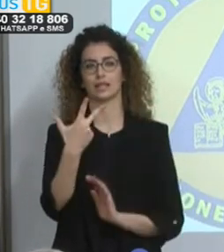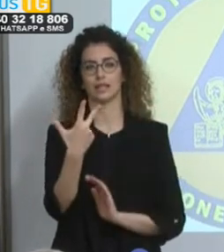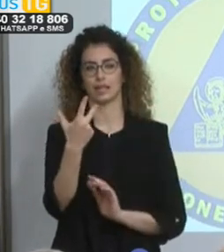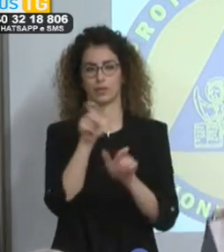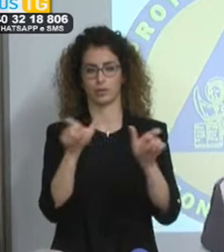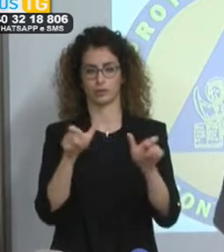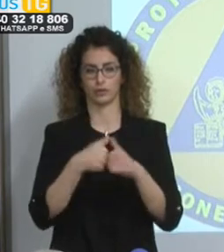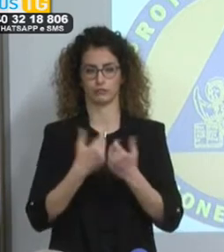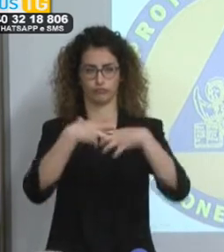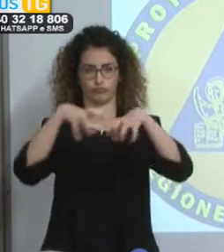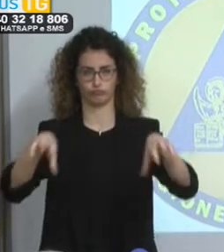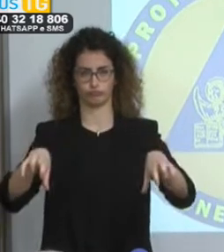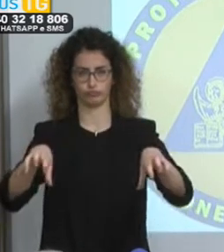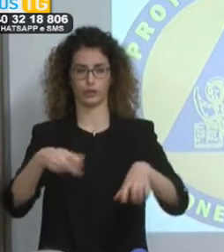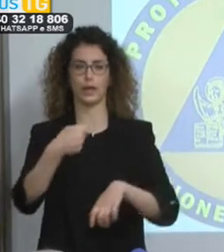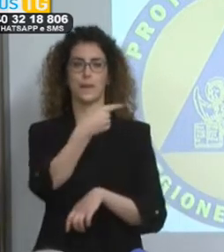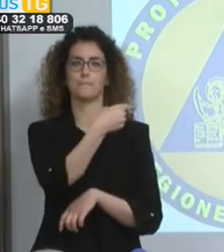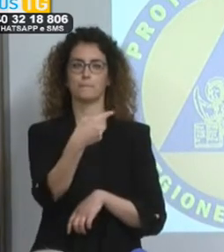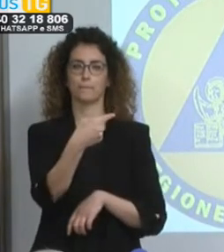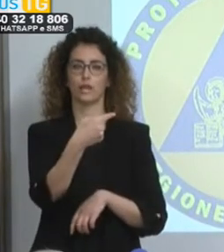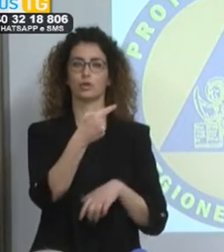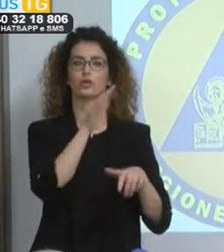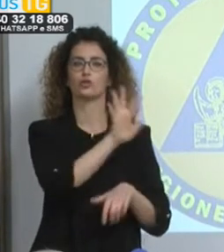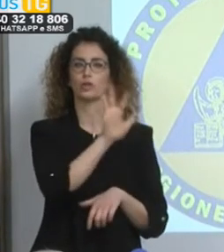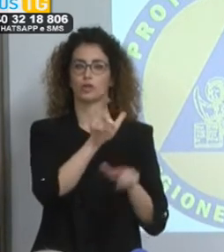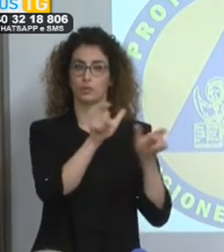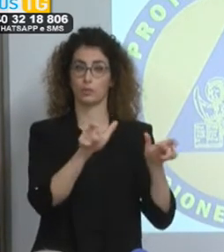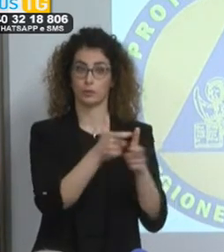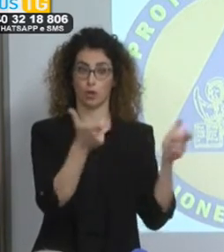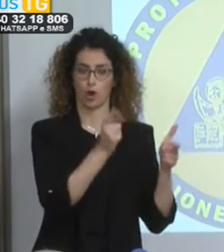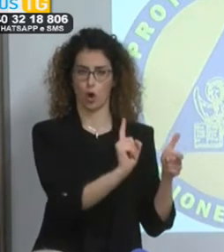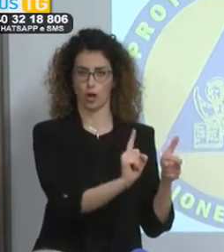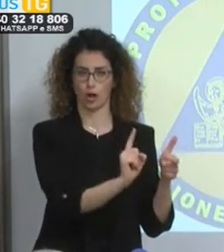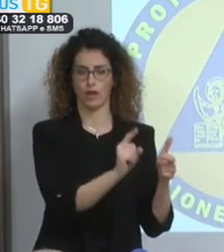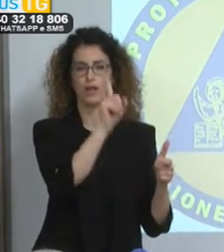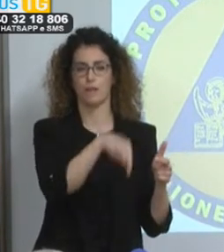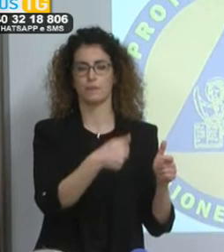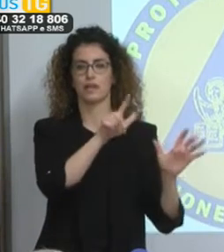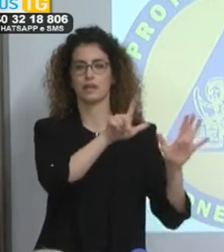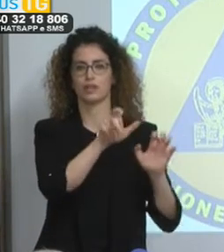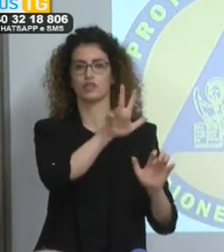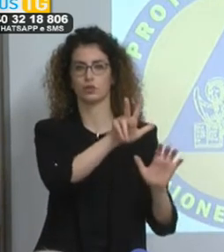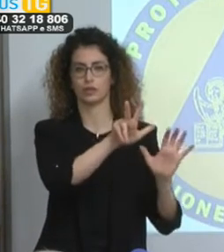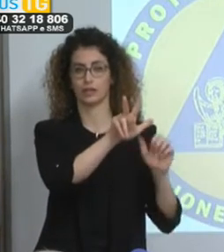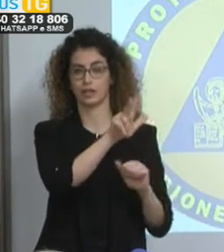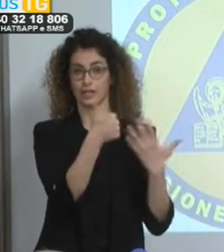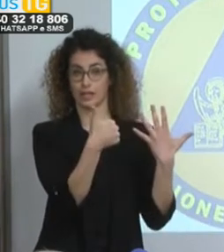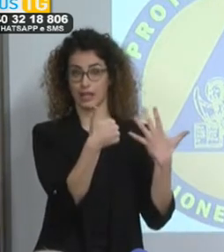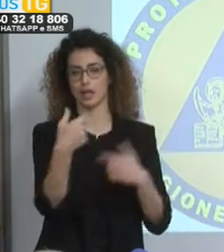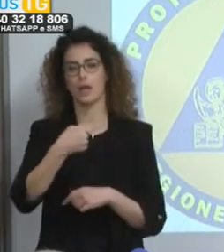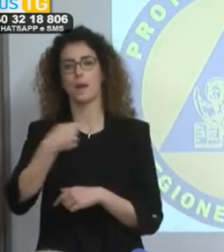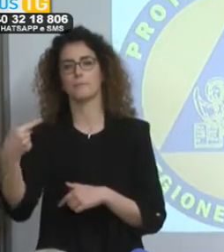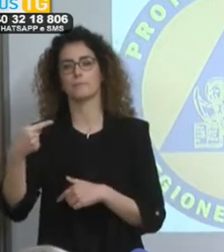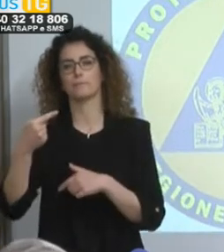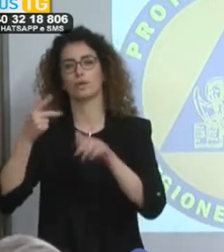Così suddivisi, meno 55 in area non critica, sono 1736, e meno 8